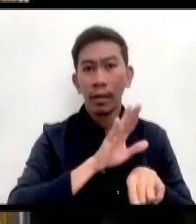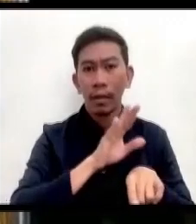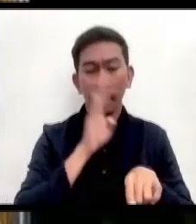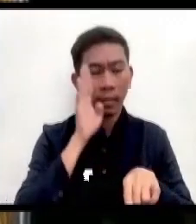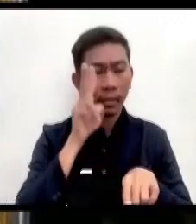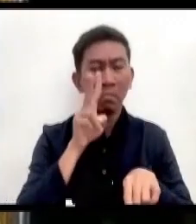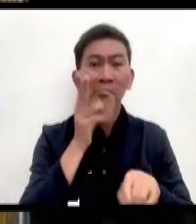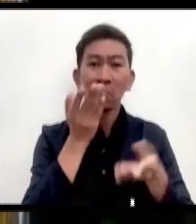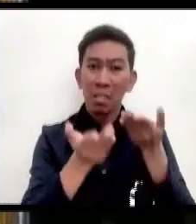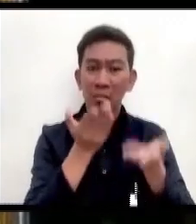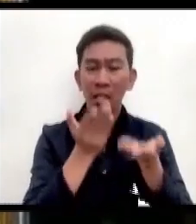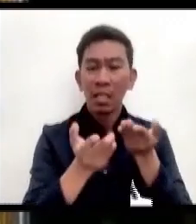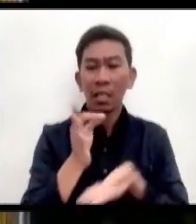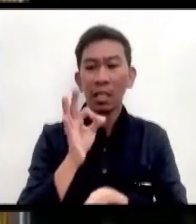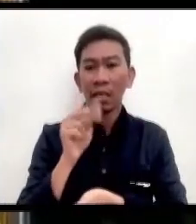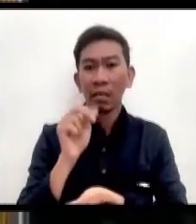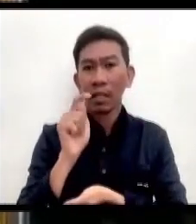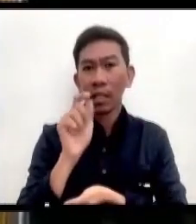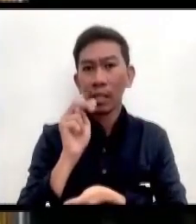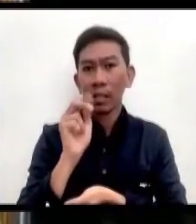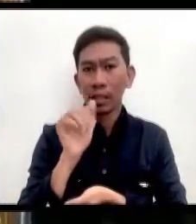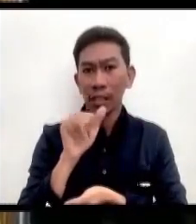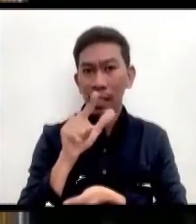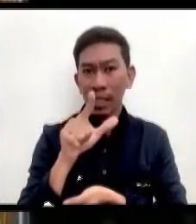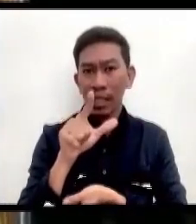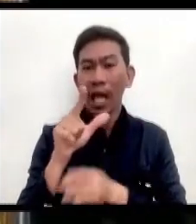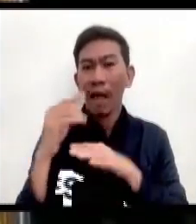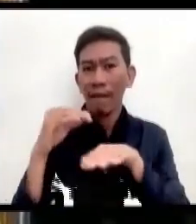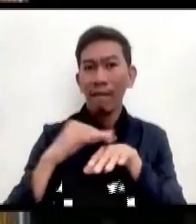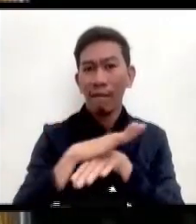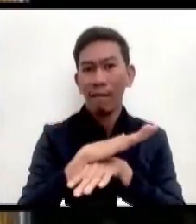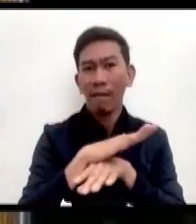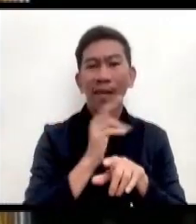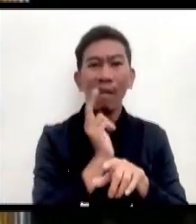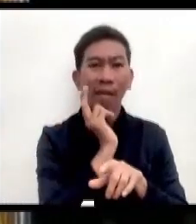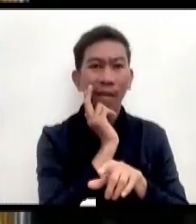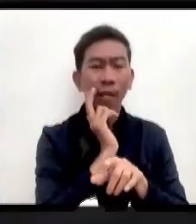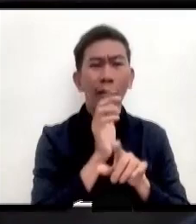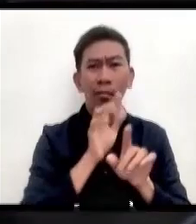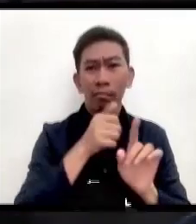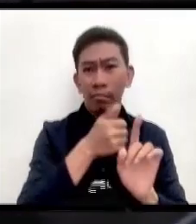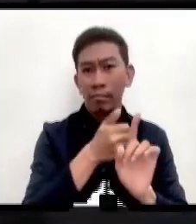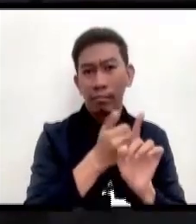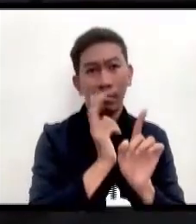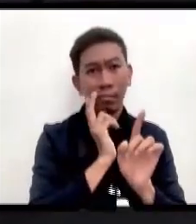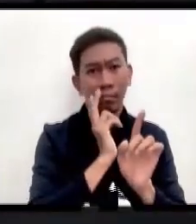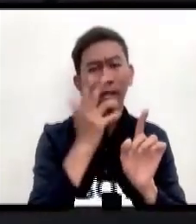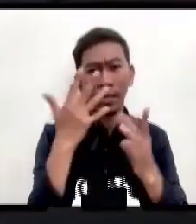dating Pangulong Duterte na una na ring inamin ang paggamit nito bilang painkiller.